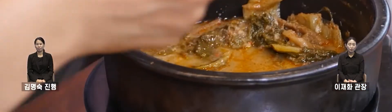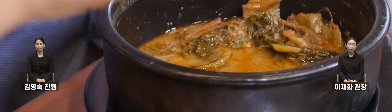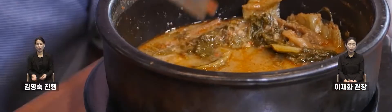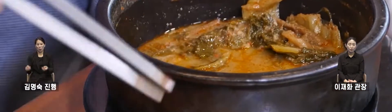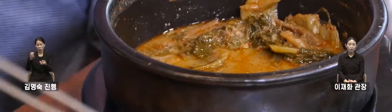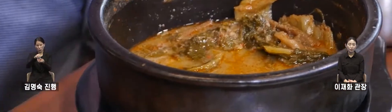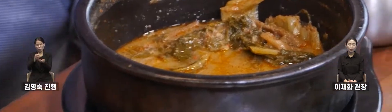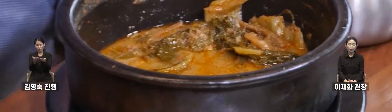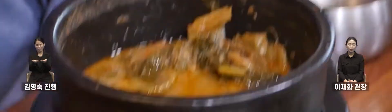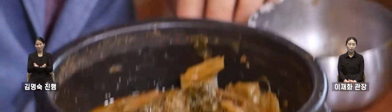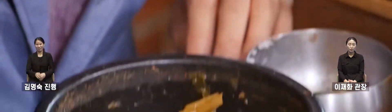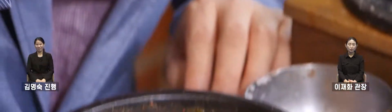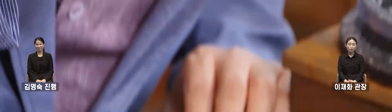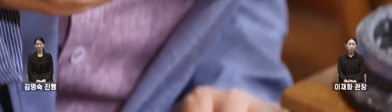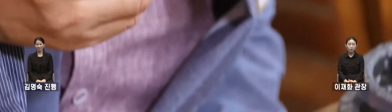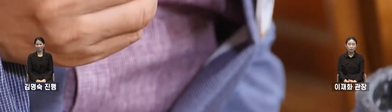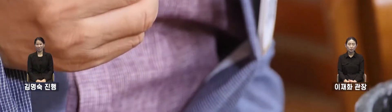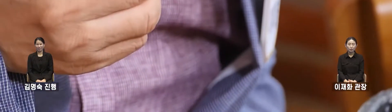올렸습니다.